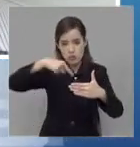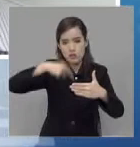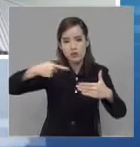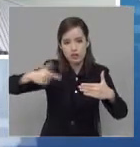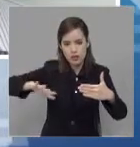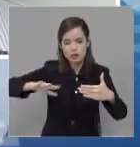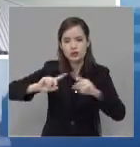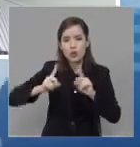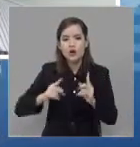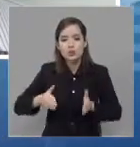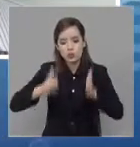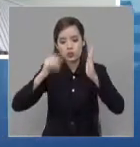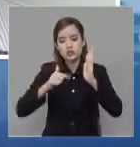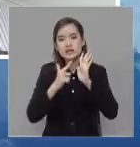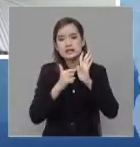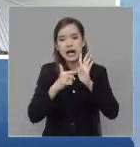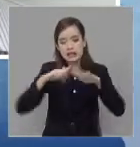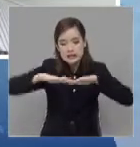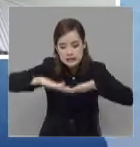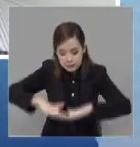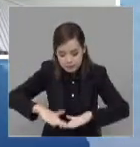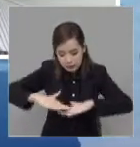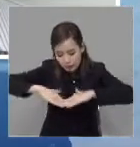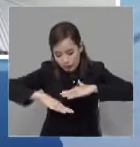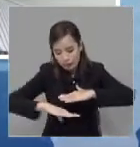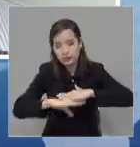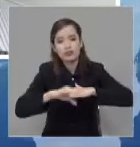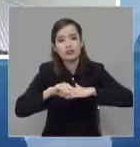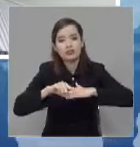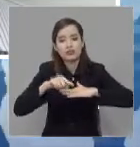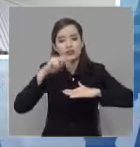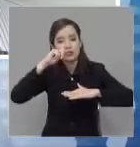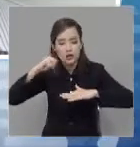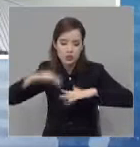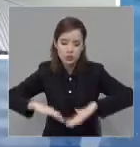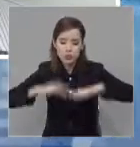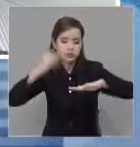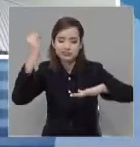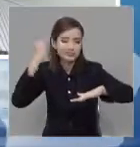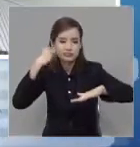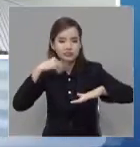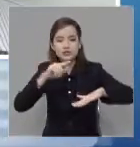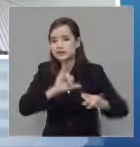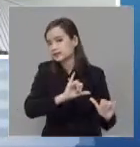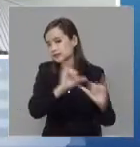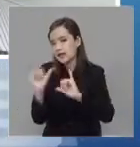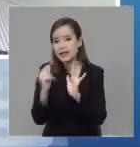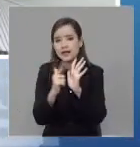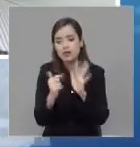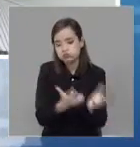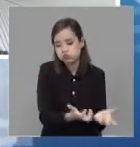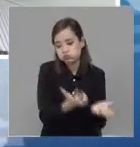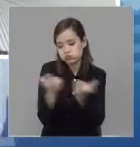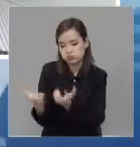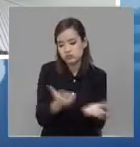นื่องจากว่าเป็นพื้นที่ต่ำนะครับแล้วก็อยู่โดนน้ำท่วมซ้ำซากนะครับเราก็ได้ย้ายคลังยาขึ้นมาเป็นชั้นที่4ของ